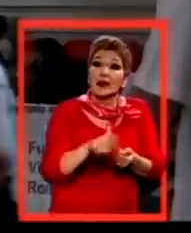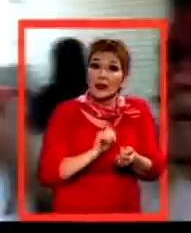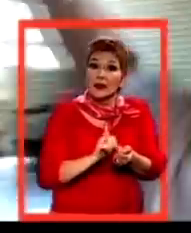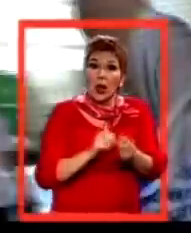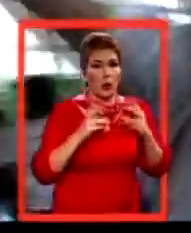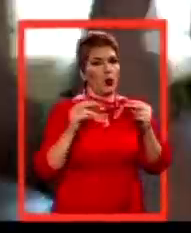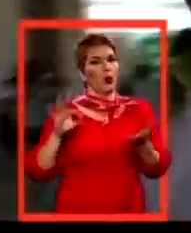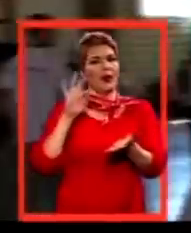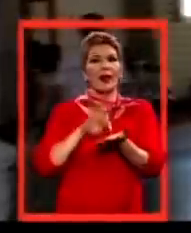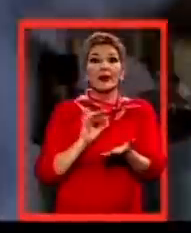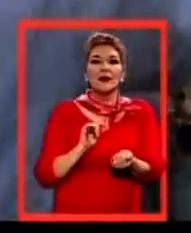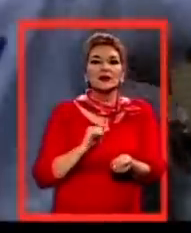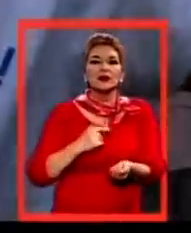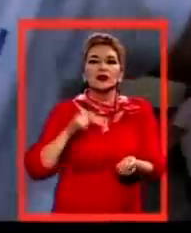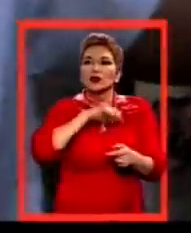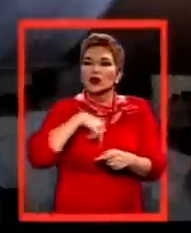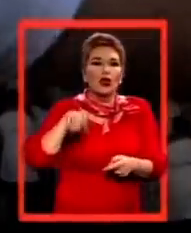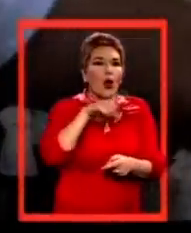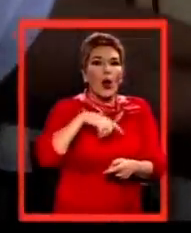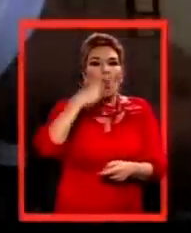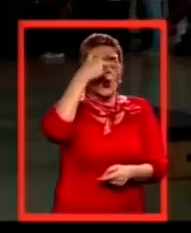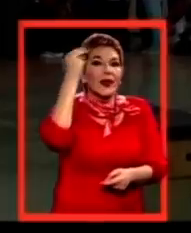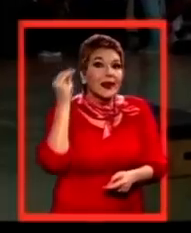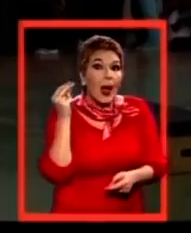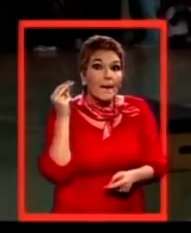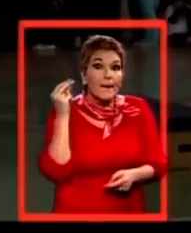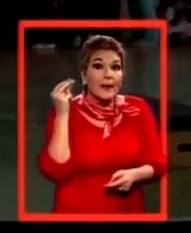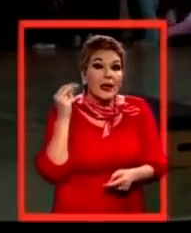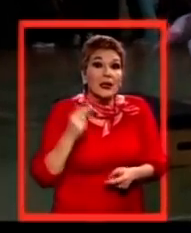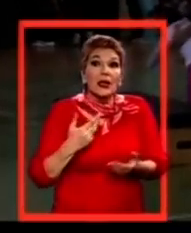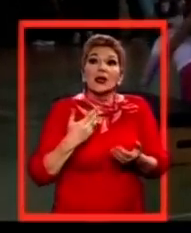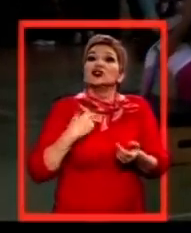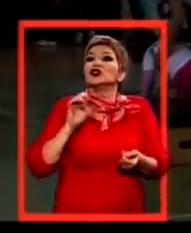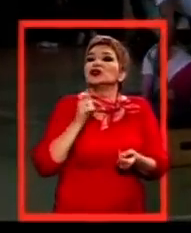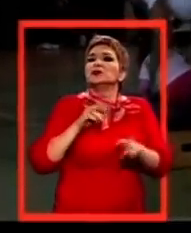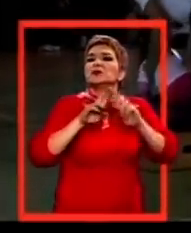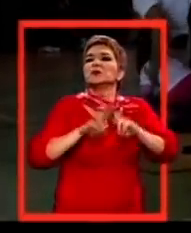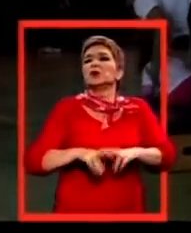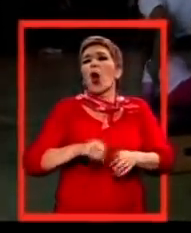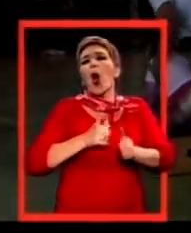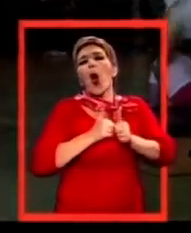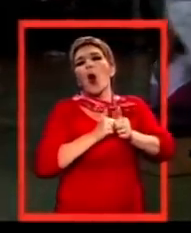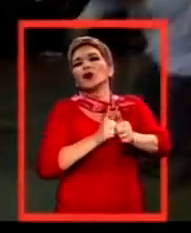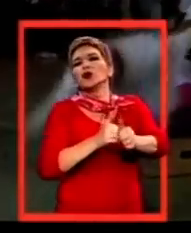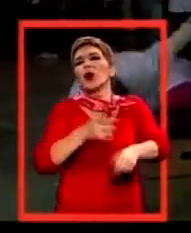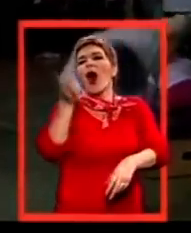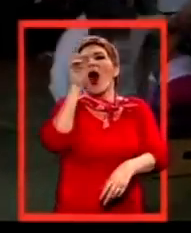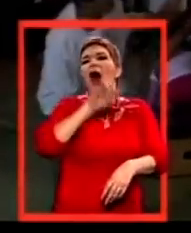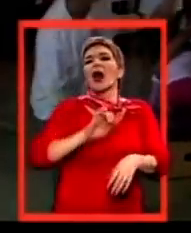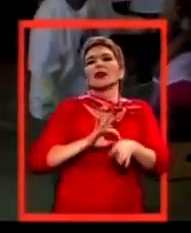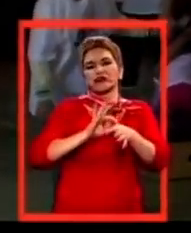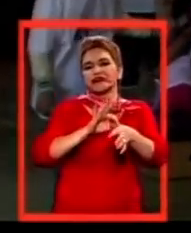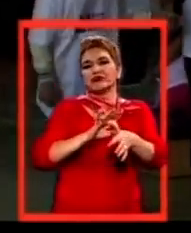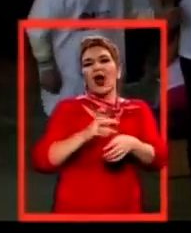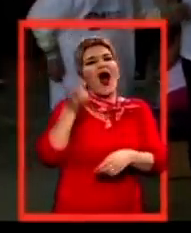că de multe ori uităm și suntem conduși de alte motive decât